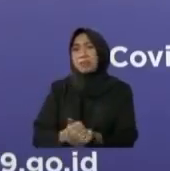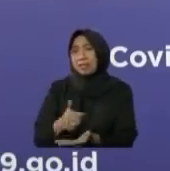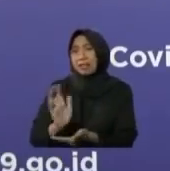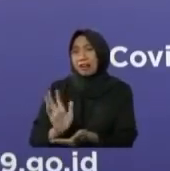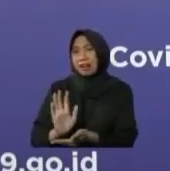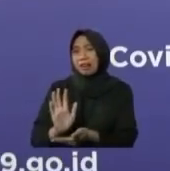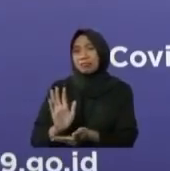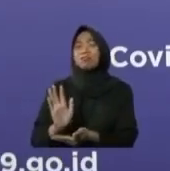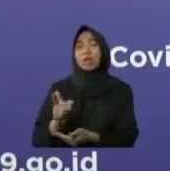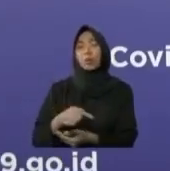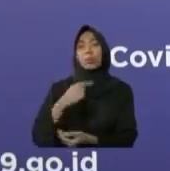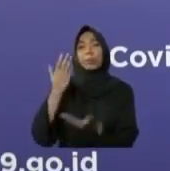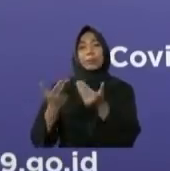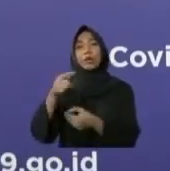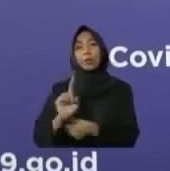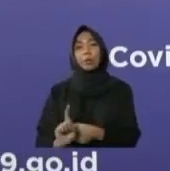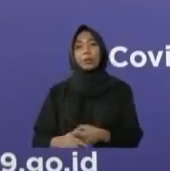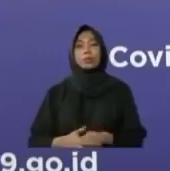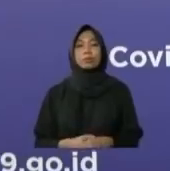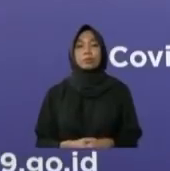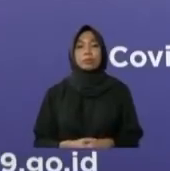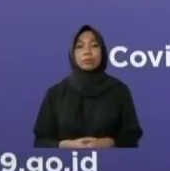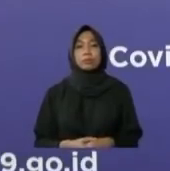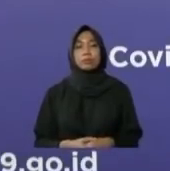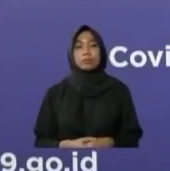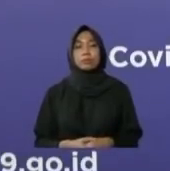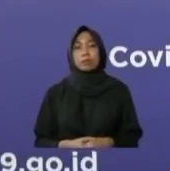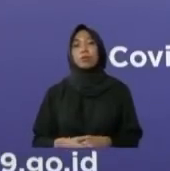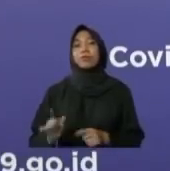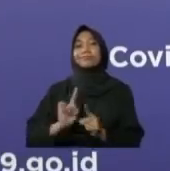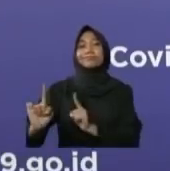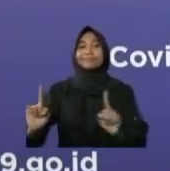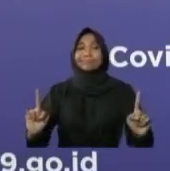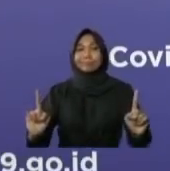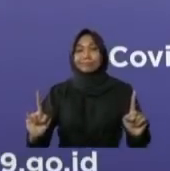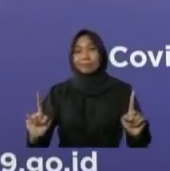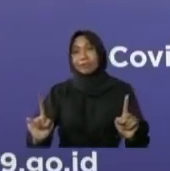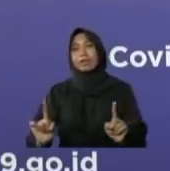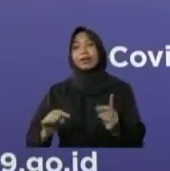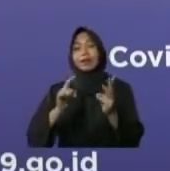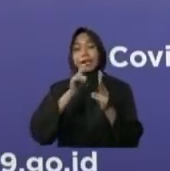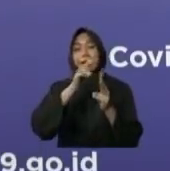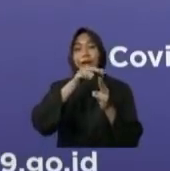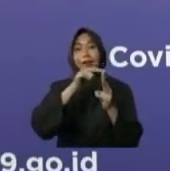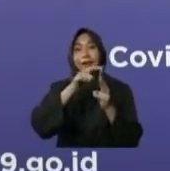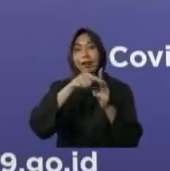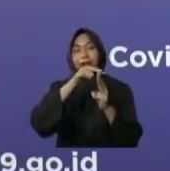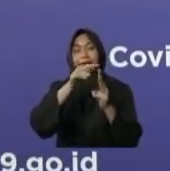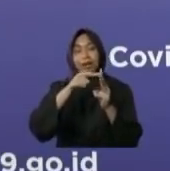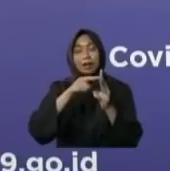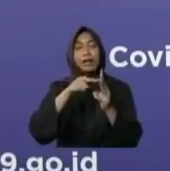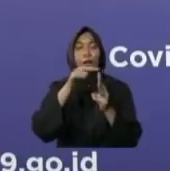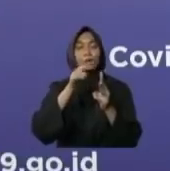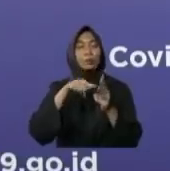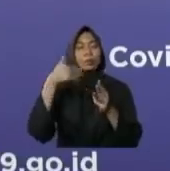dengan risiko yang harus kita hadapi kemudian menjaga jarak karena kebiasaan-kebiasaan inilah yang